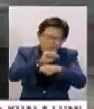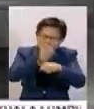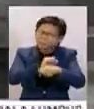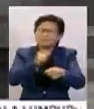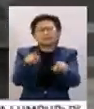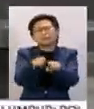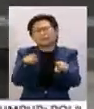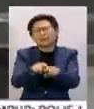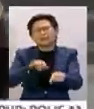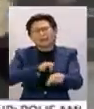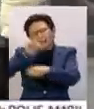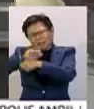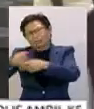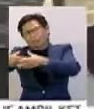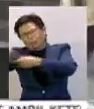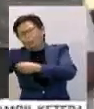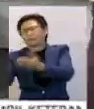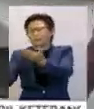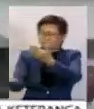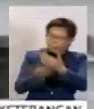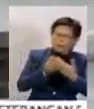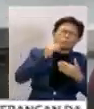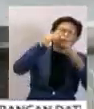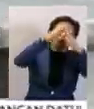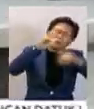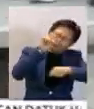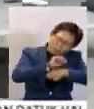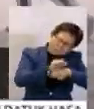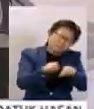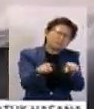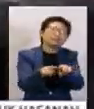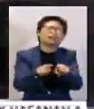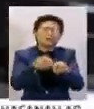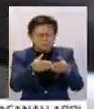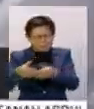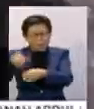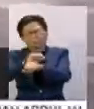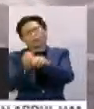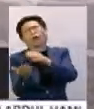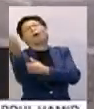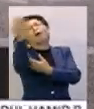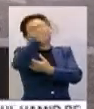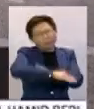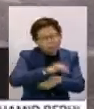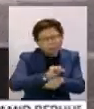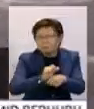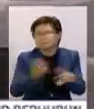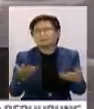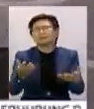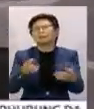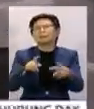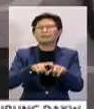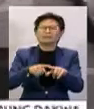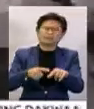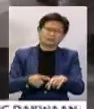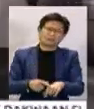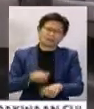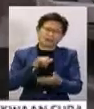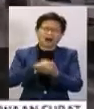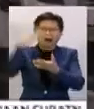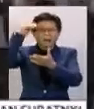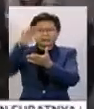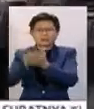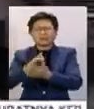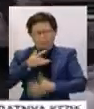juga. Saya yang bekerja di luar, saya balik sampai di rumah, saya bekerja juga. Saya sama kerja saya seharian. Itu macam appreciate, apa suami